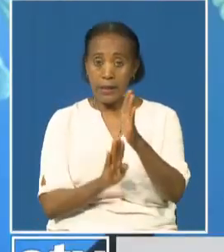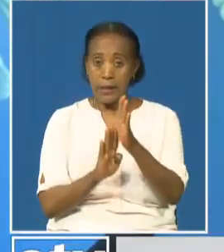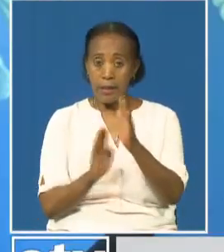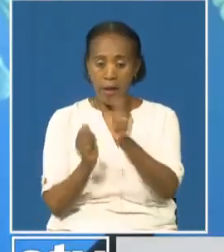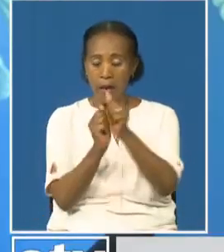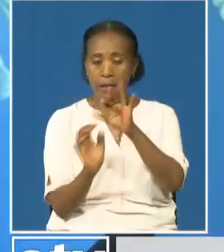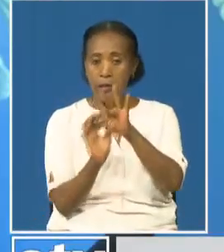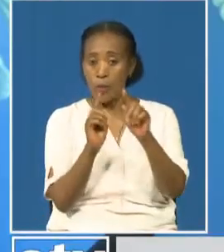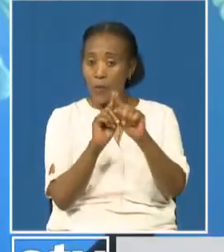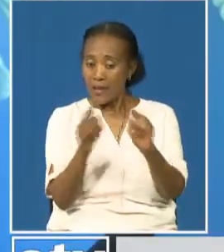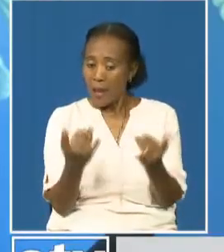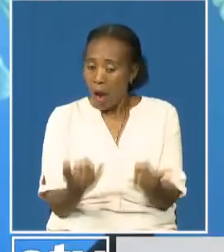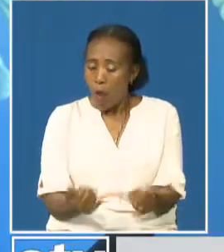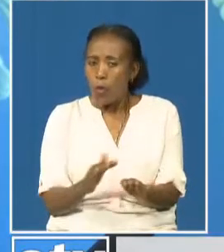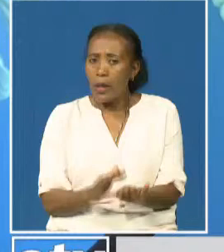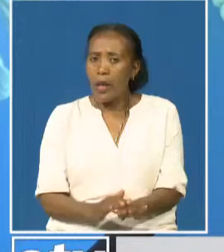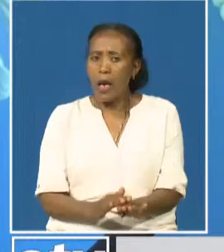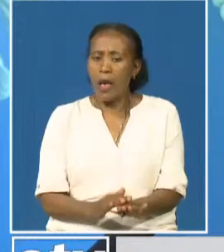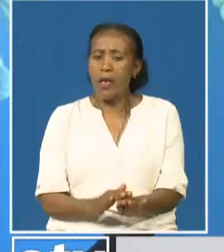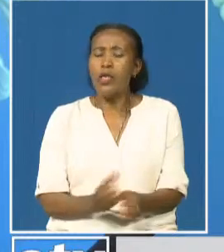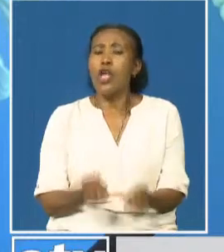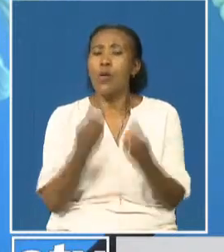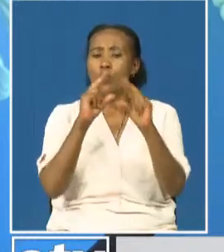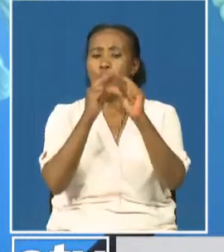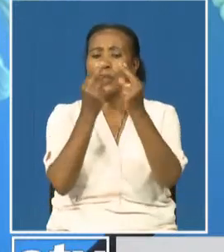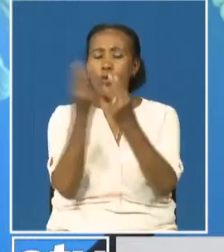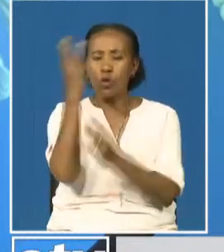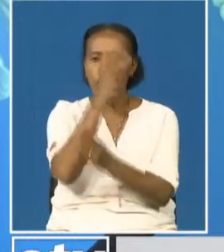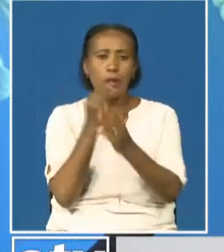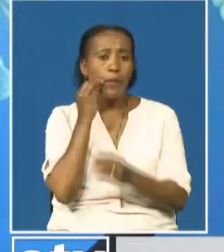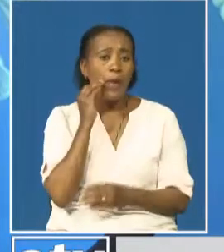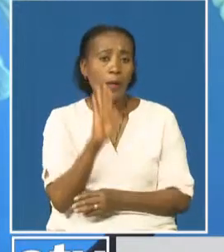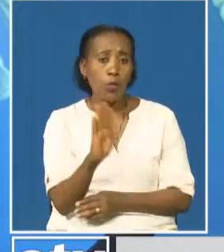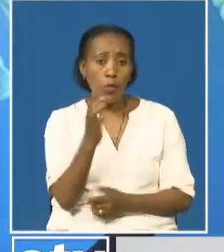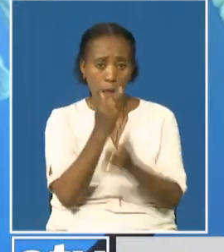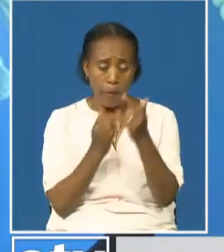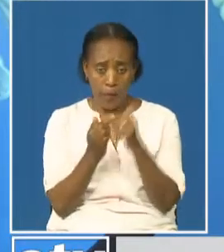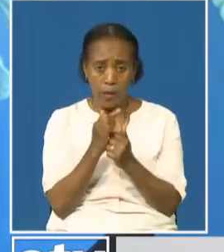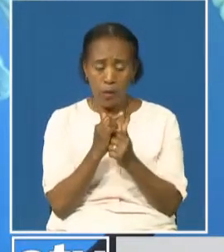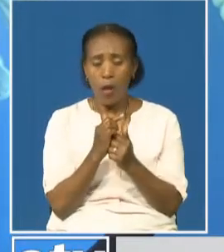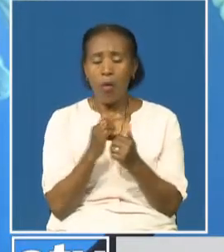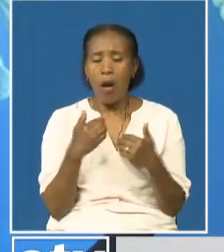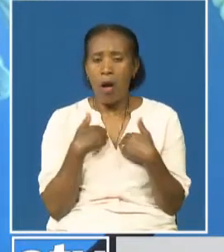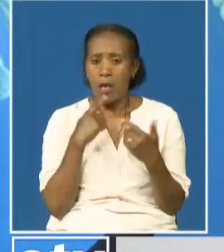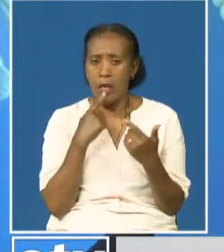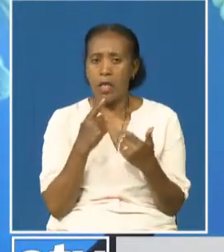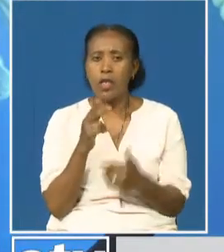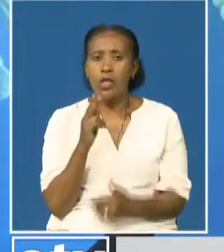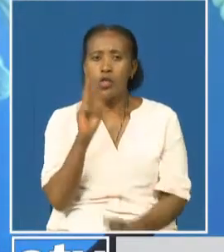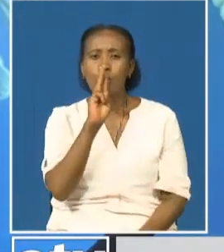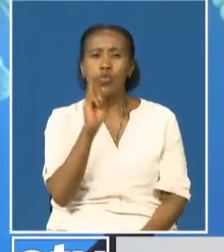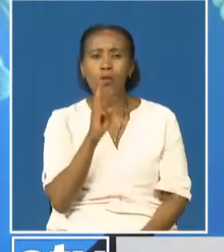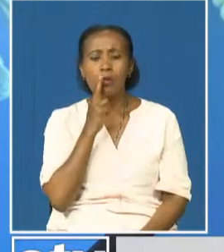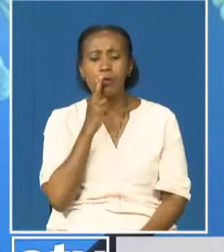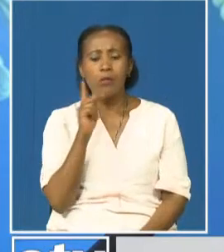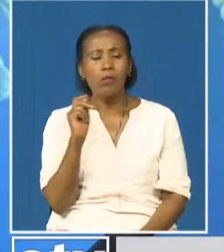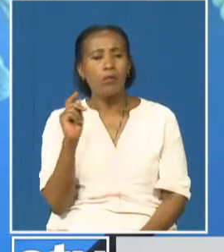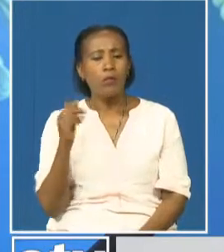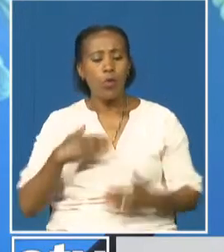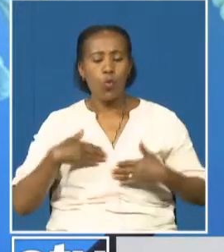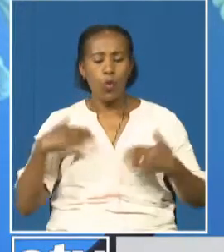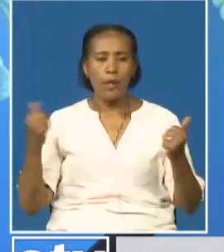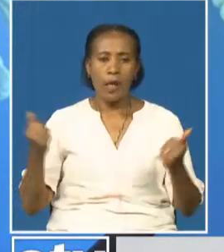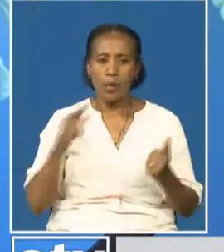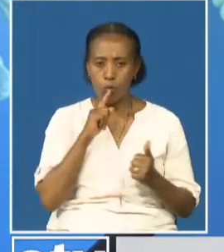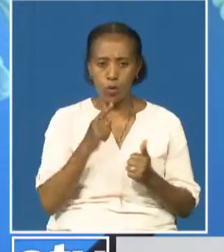በተለይ አሁን ላይ በጣም የብዙ ቤተሰቦች ችግር በየቤቱ የሚመጣ ካሉ ችግሮች አንዱ የሱሰኝነት ጉዳይ ነው። ወጣቶች